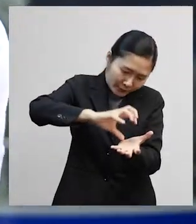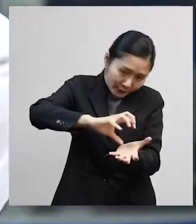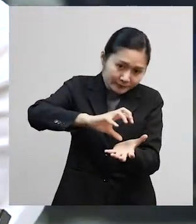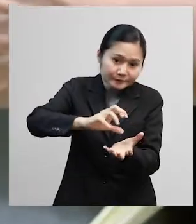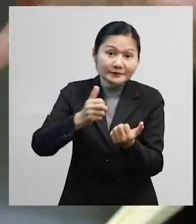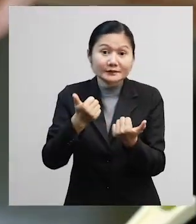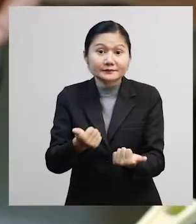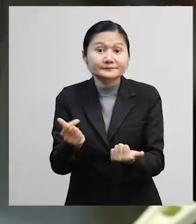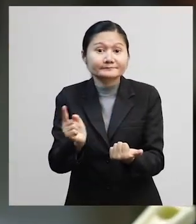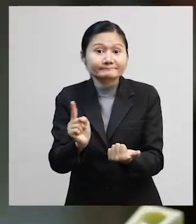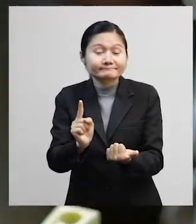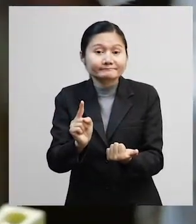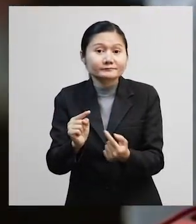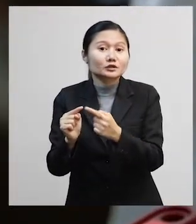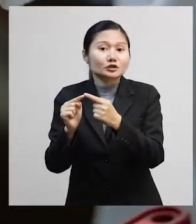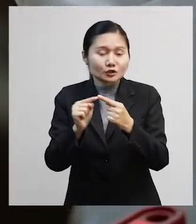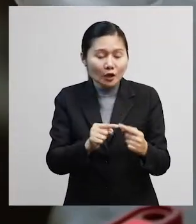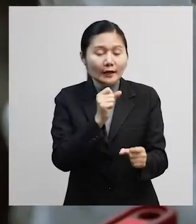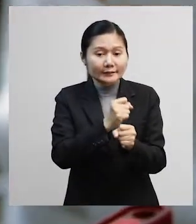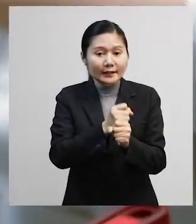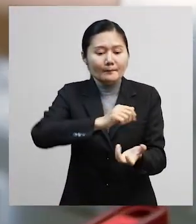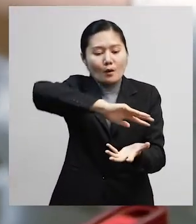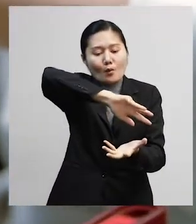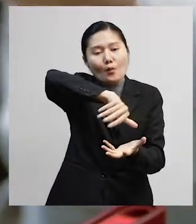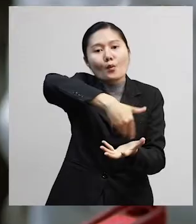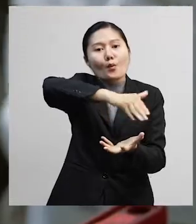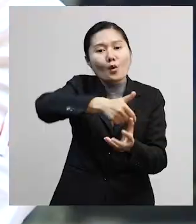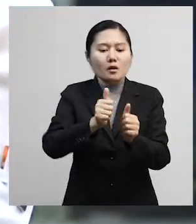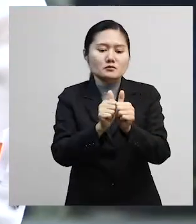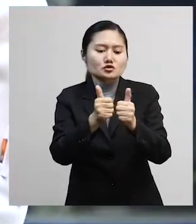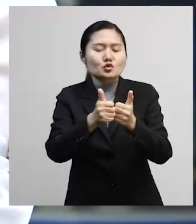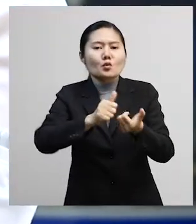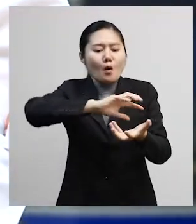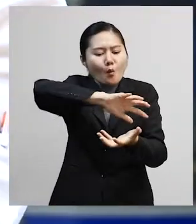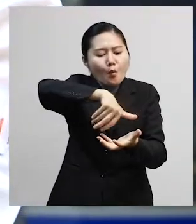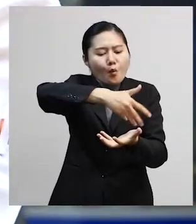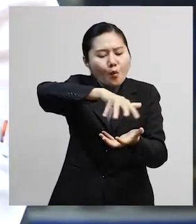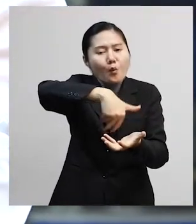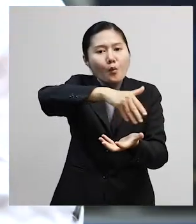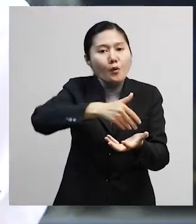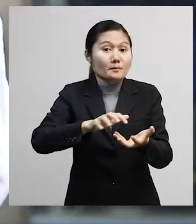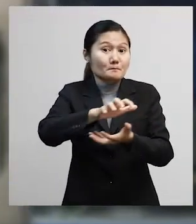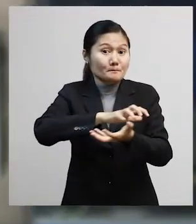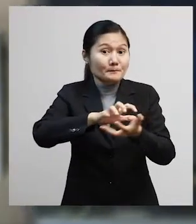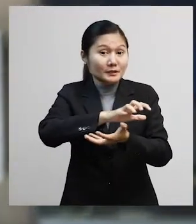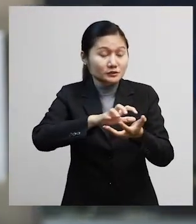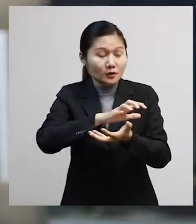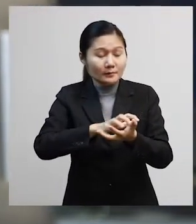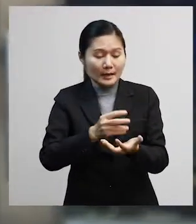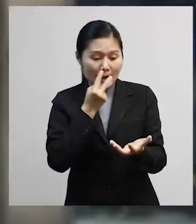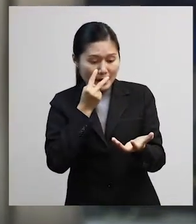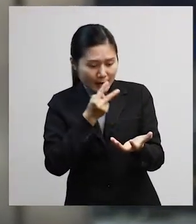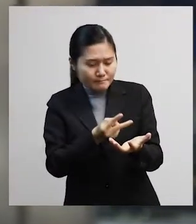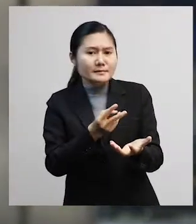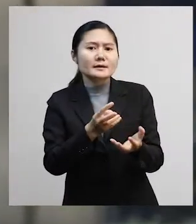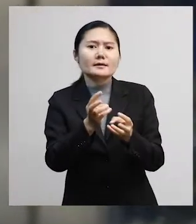อนนี้เราจะตีแค่ให้ถั่วเขากระจายตัวค่ะแล้วแป้งผงแป้งในส่วนที่เรายังเห็นเหลืออยู่เล็ก